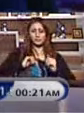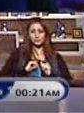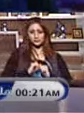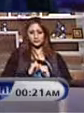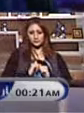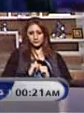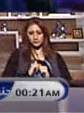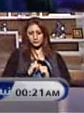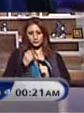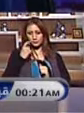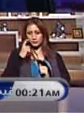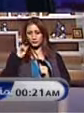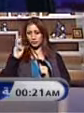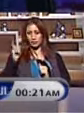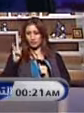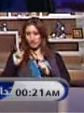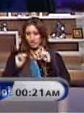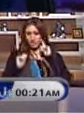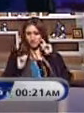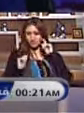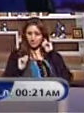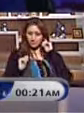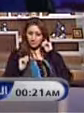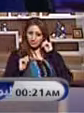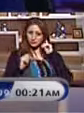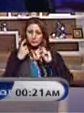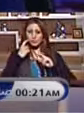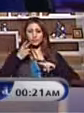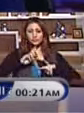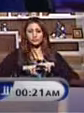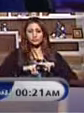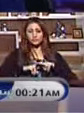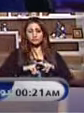من المشركين ويذهب الى